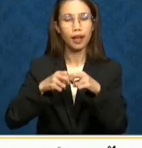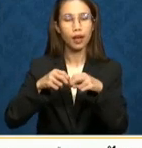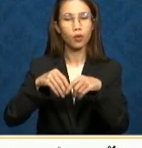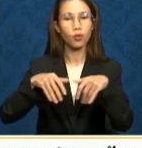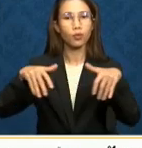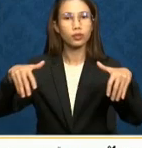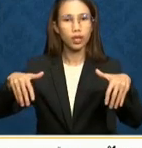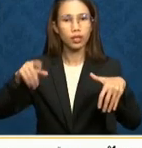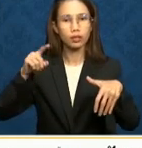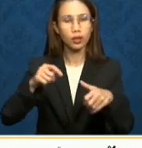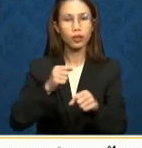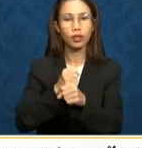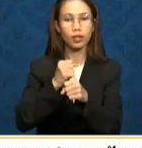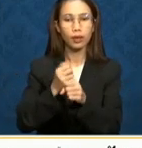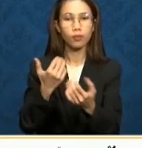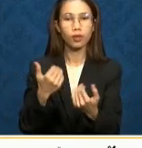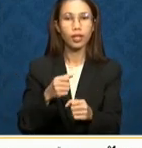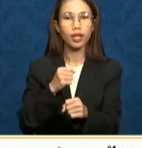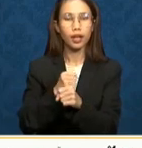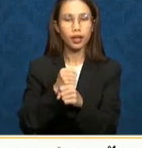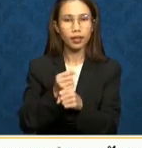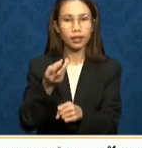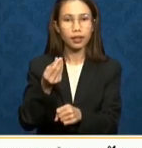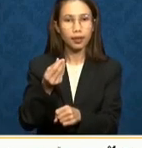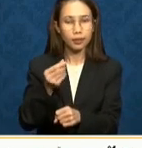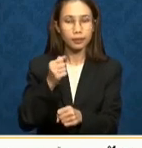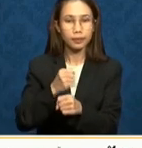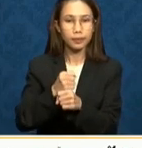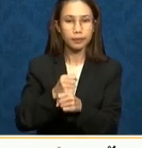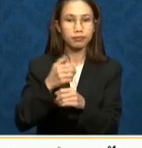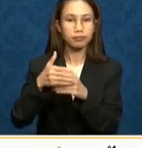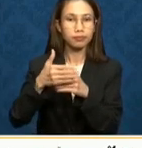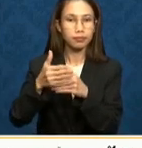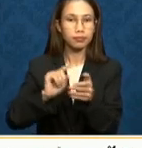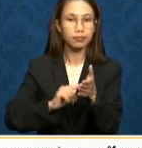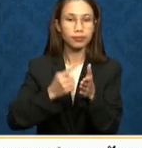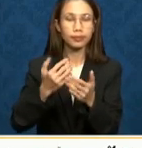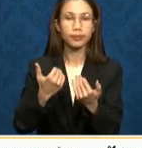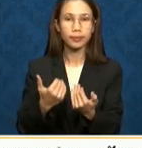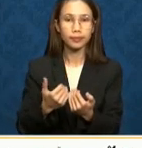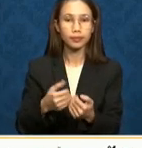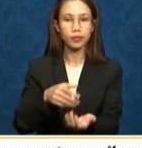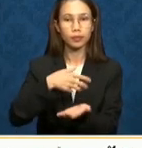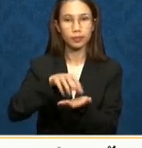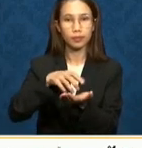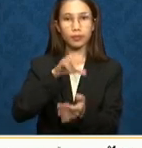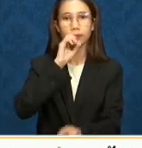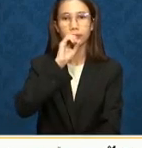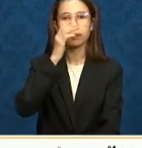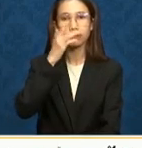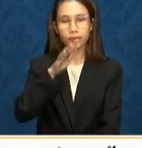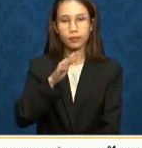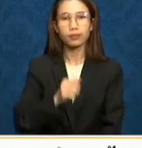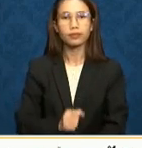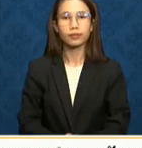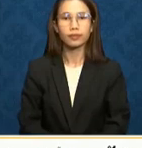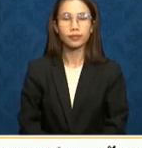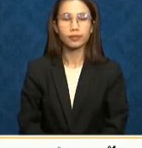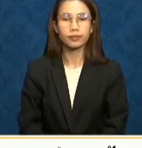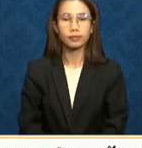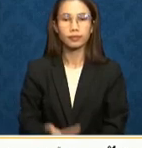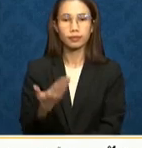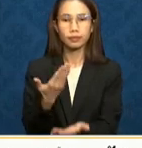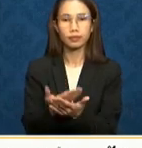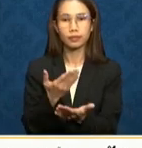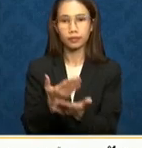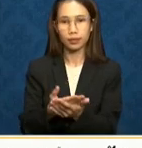ซึ่งเราจะต้องเร่งสร้างวันนี้นะครับและผมก็ได้เรียนไปแล้วว่าสิ่งต่างๆเหล่านั้นเนี่ยได้เราได้เกิดงบขาด